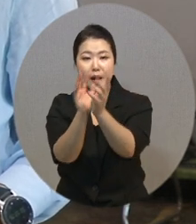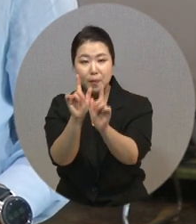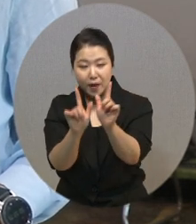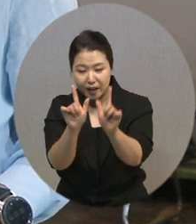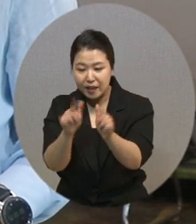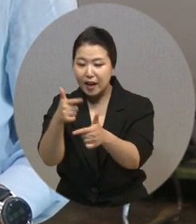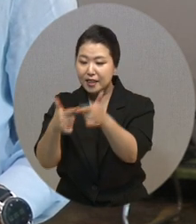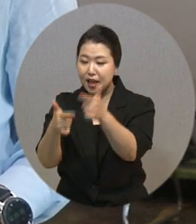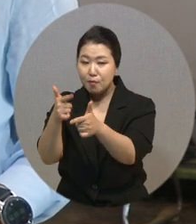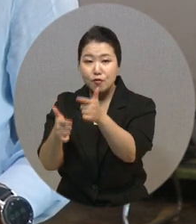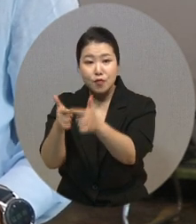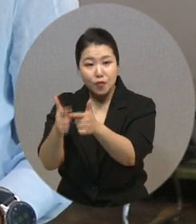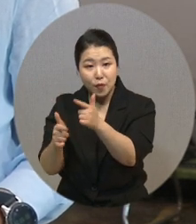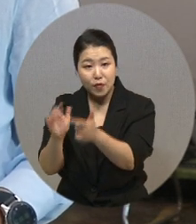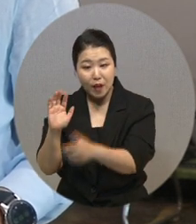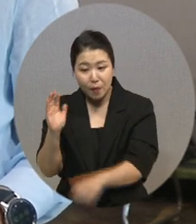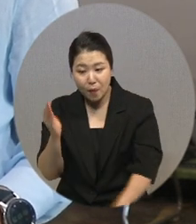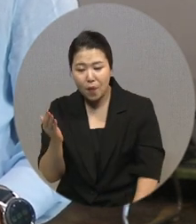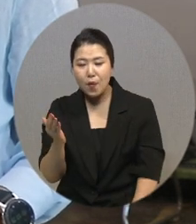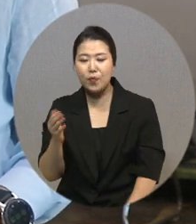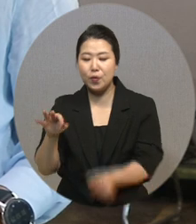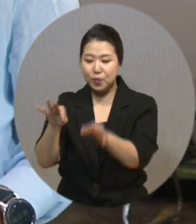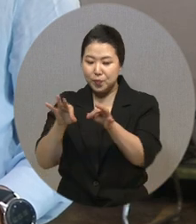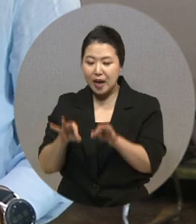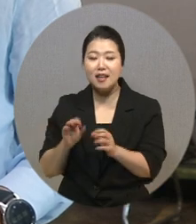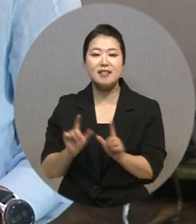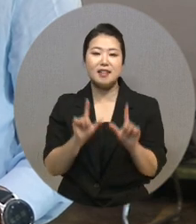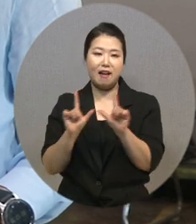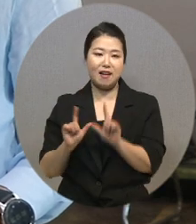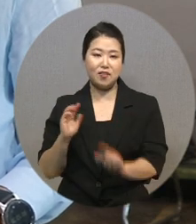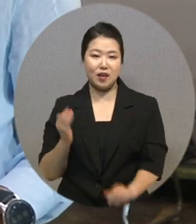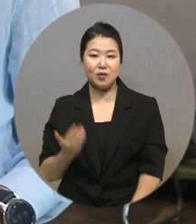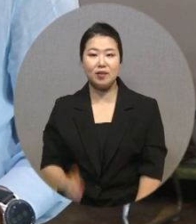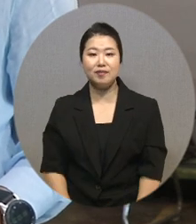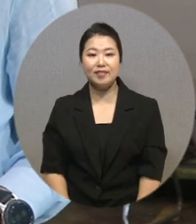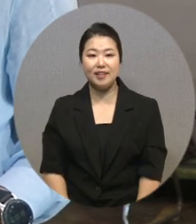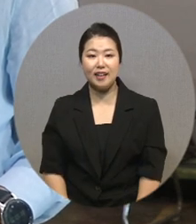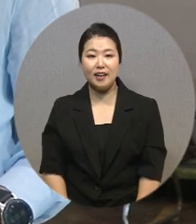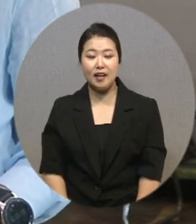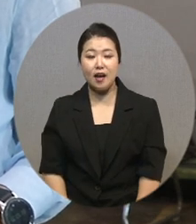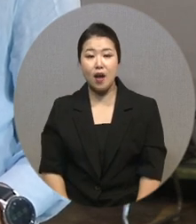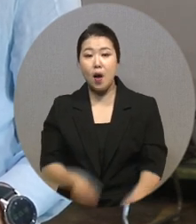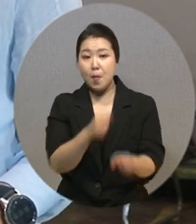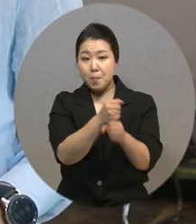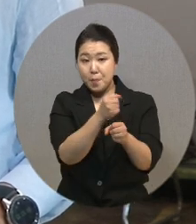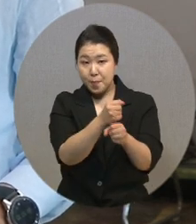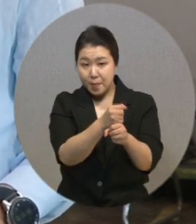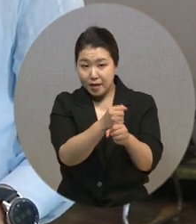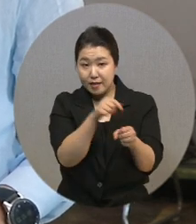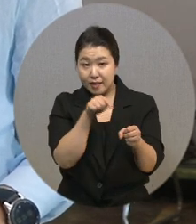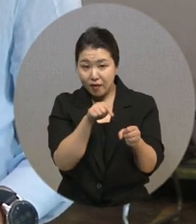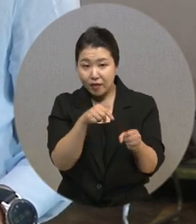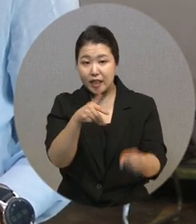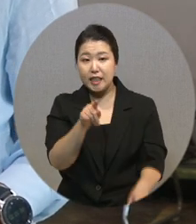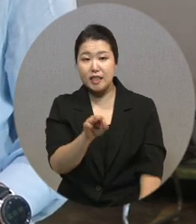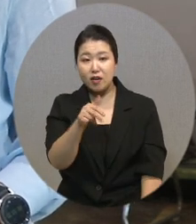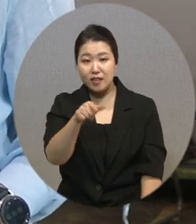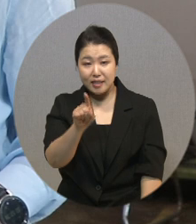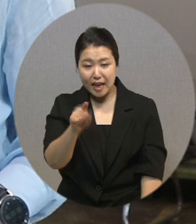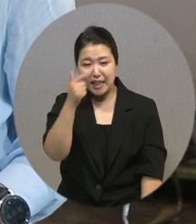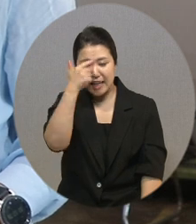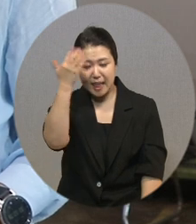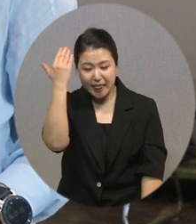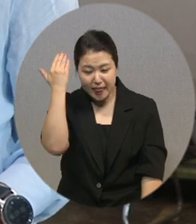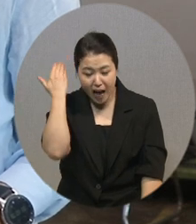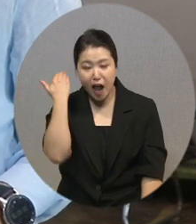나무가 되기도 하고 생활이 되기도 합니다 그의 작업은 청라는 옛것을